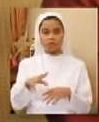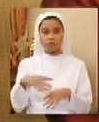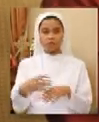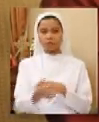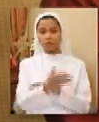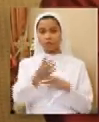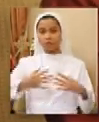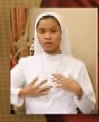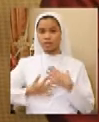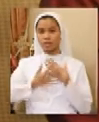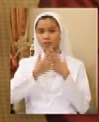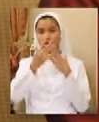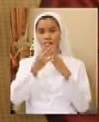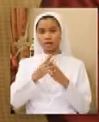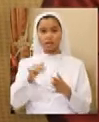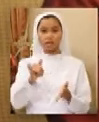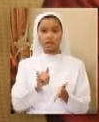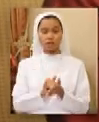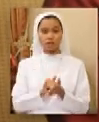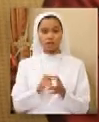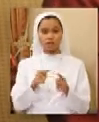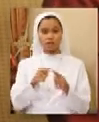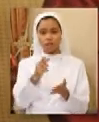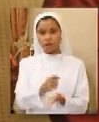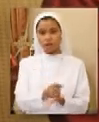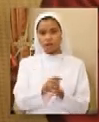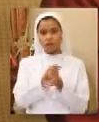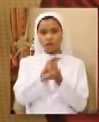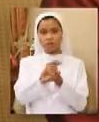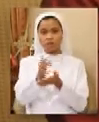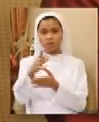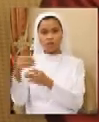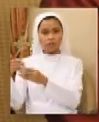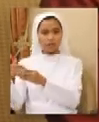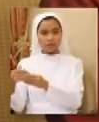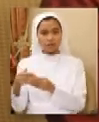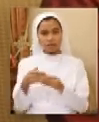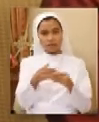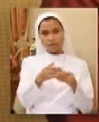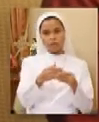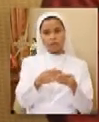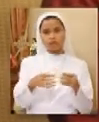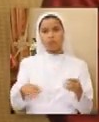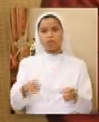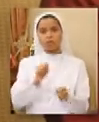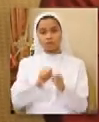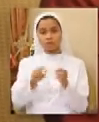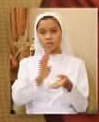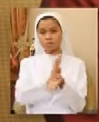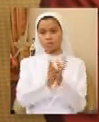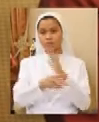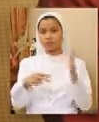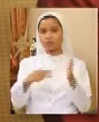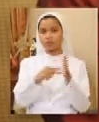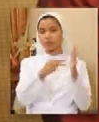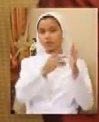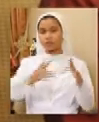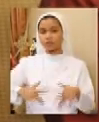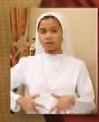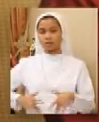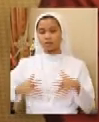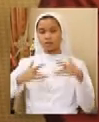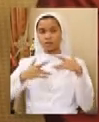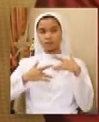po na-inspirar kita gabos na kita po magtabang, magandoyog sa sainda para maging mas makabuluhan ang